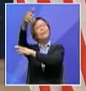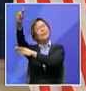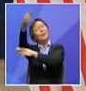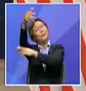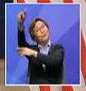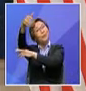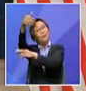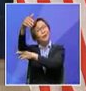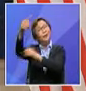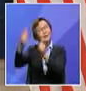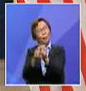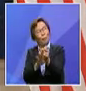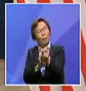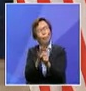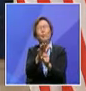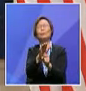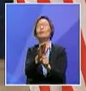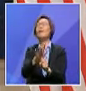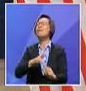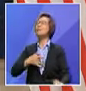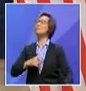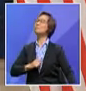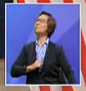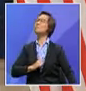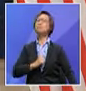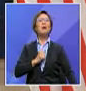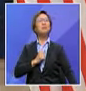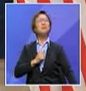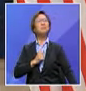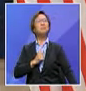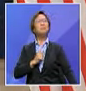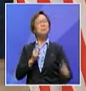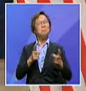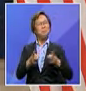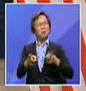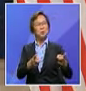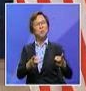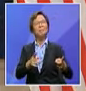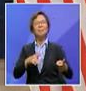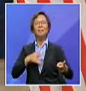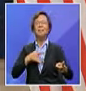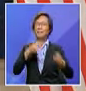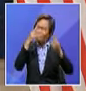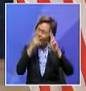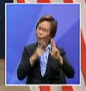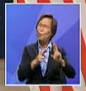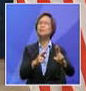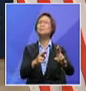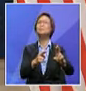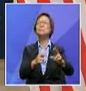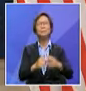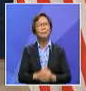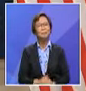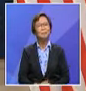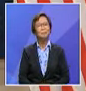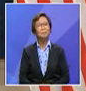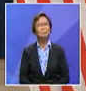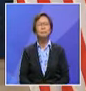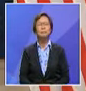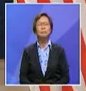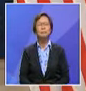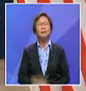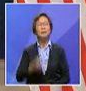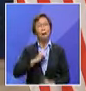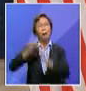Gemilang dengan penuh rasa bangga, tertib dan rasa hormat. Saya juga berharap